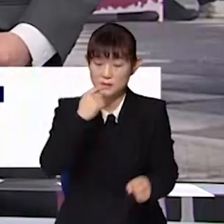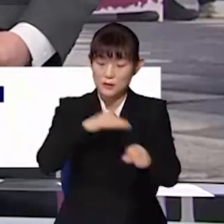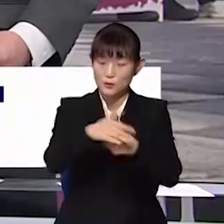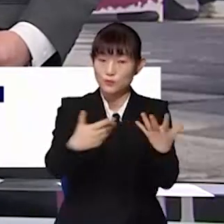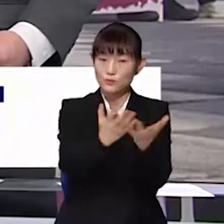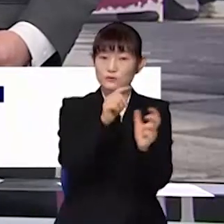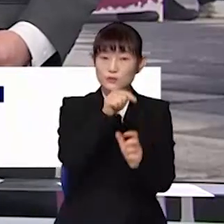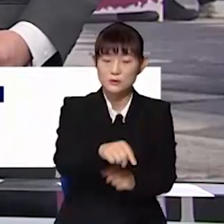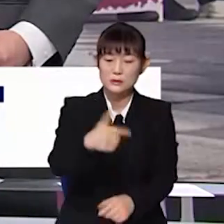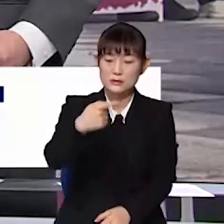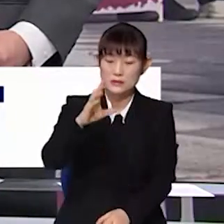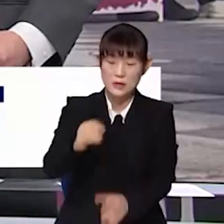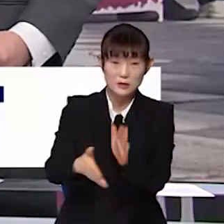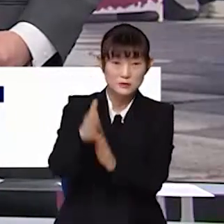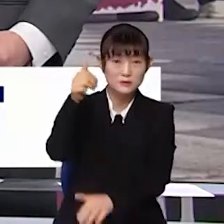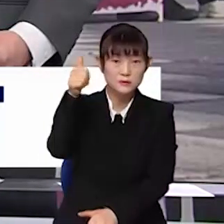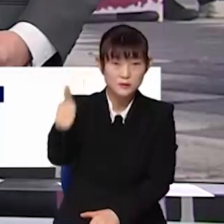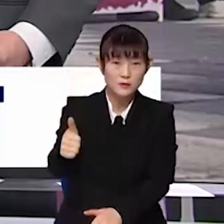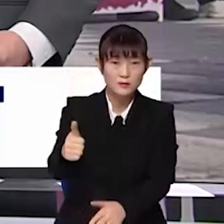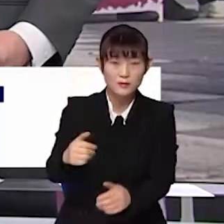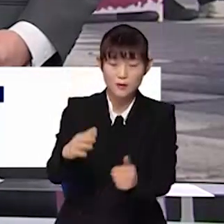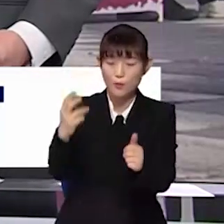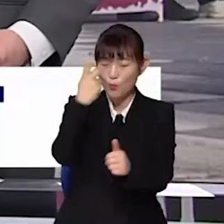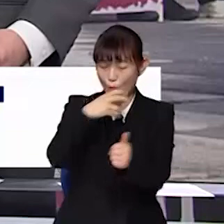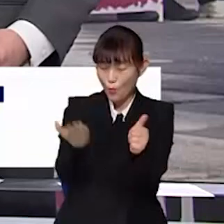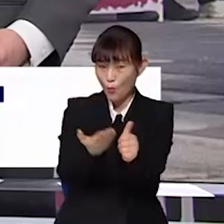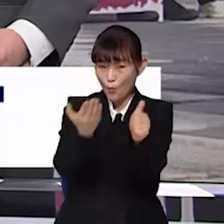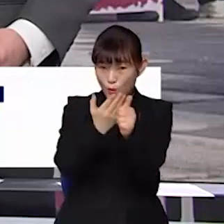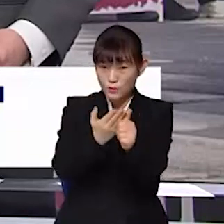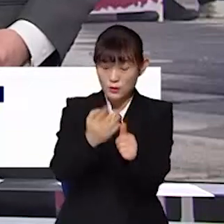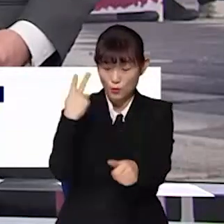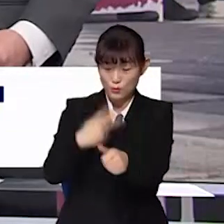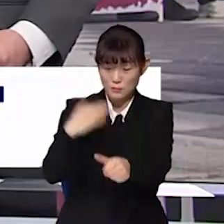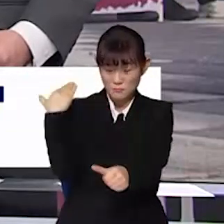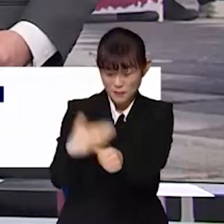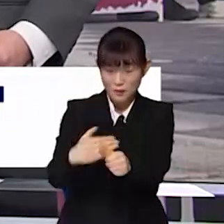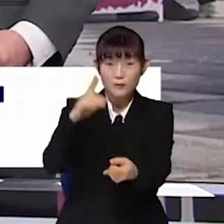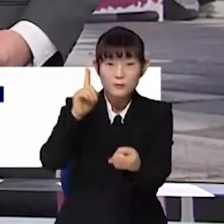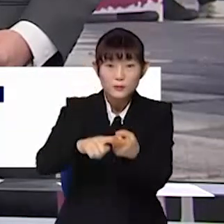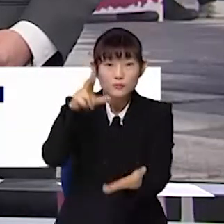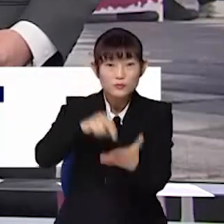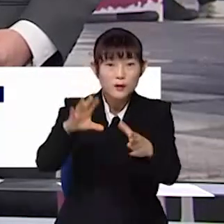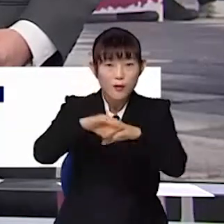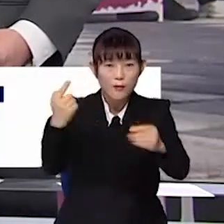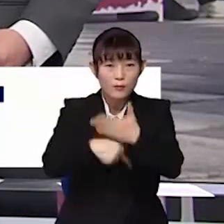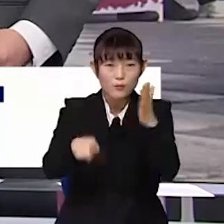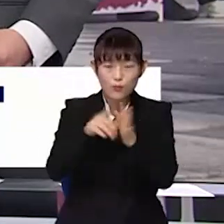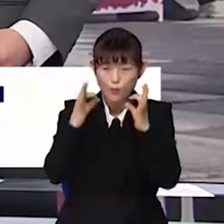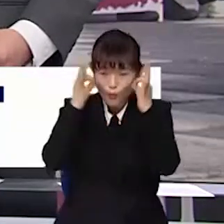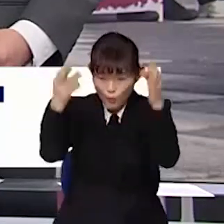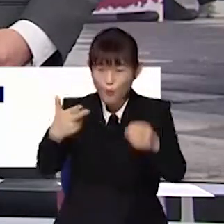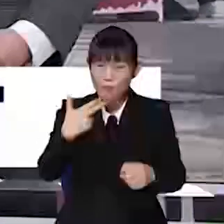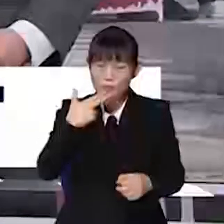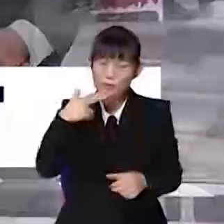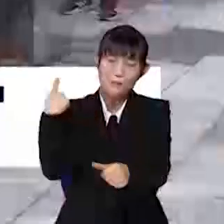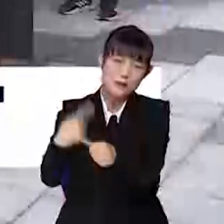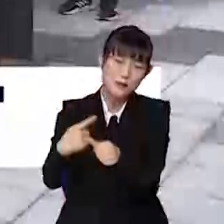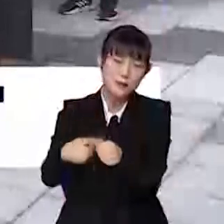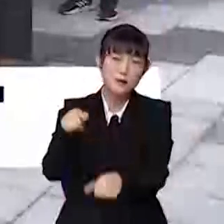민주노총이 강기정 광주광역시장이 보육대책교사 대량해고 사태에 대해 문제 해결을 위한 노력을 하고 있지 않다고